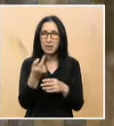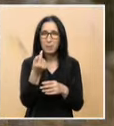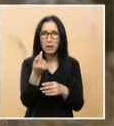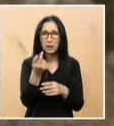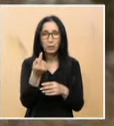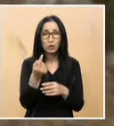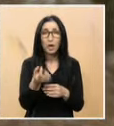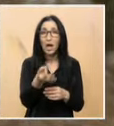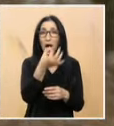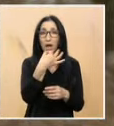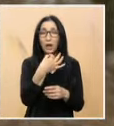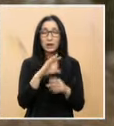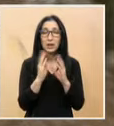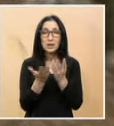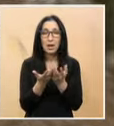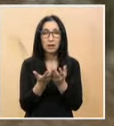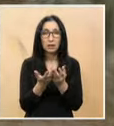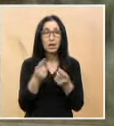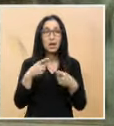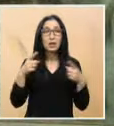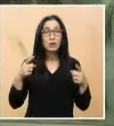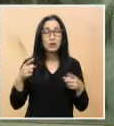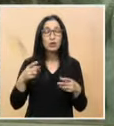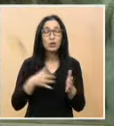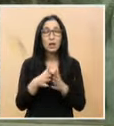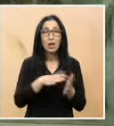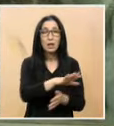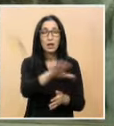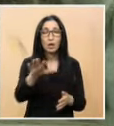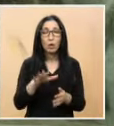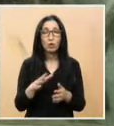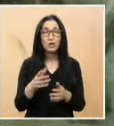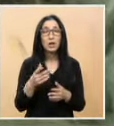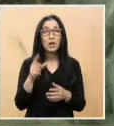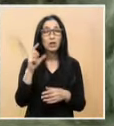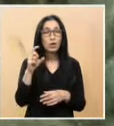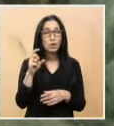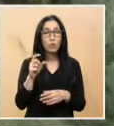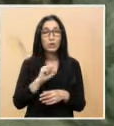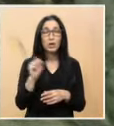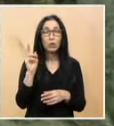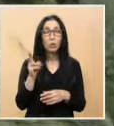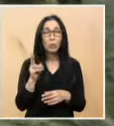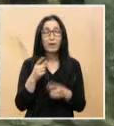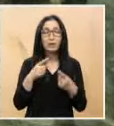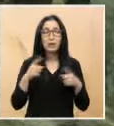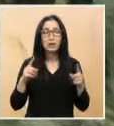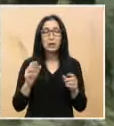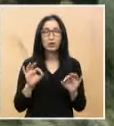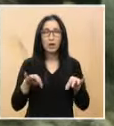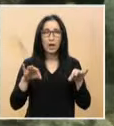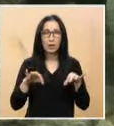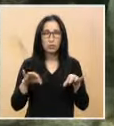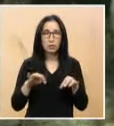малки парченца, а е гълта цялата. Различните народи вменяват на совите, че и на кукумявката,